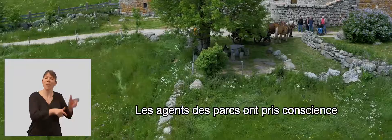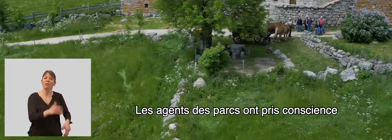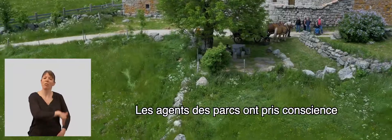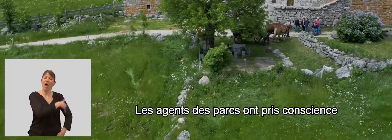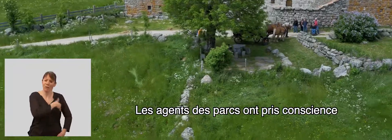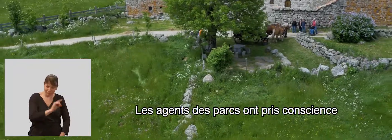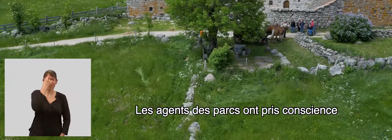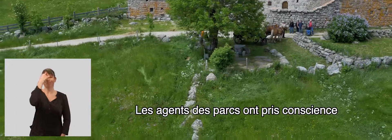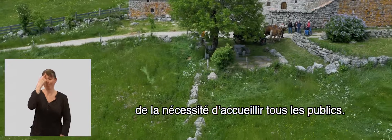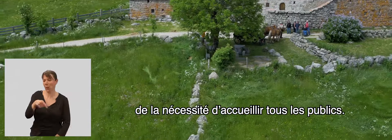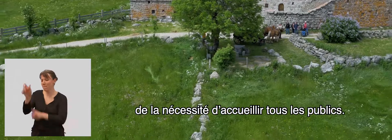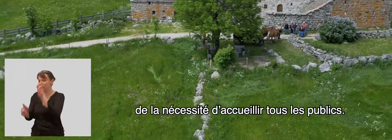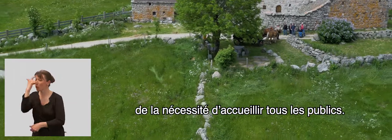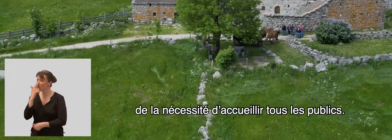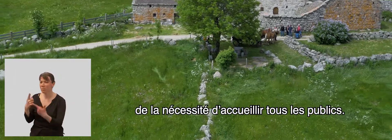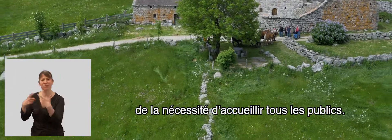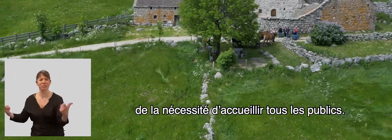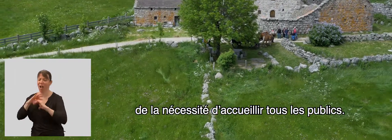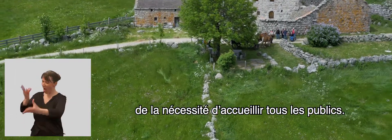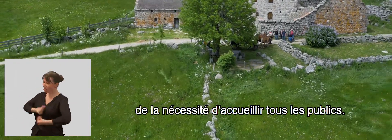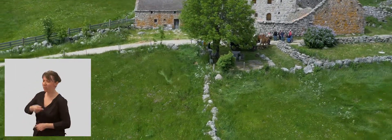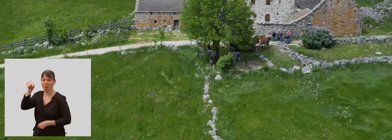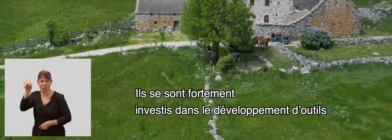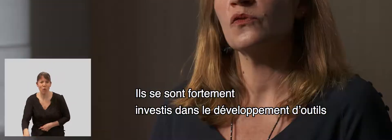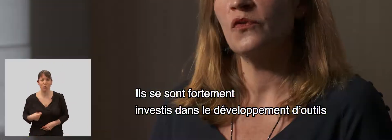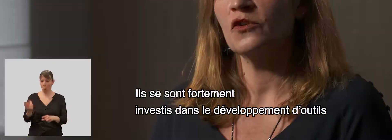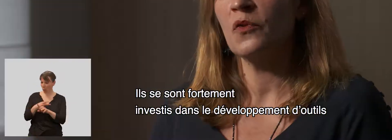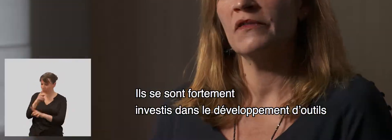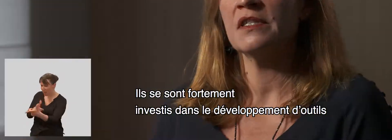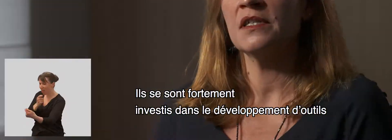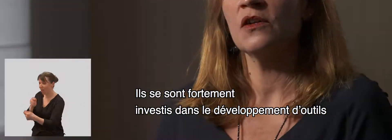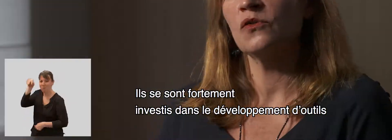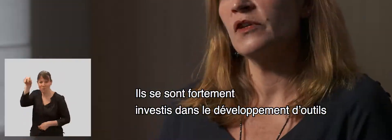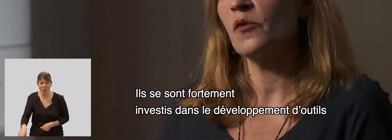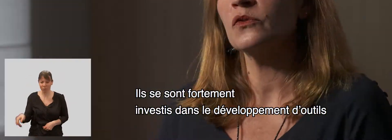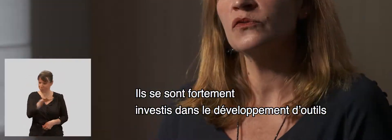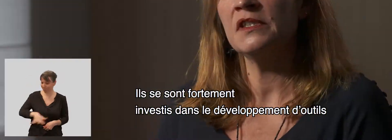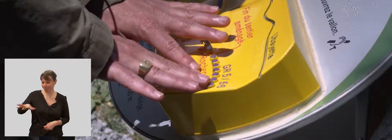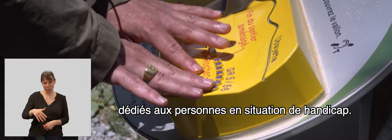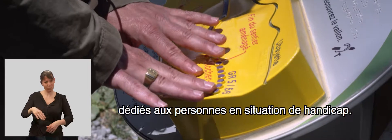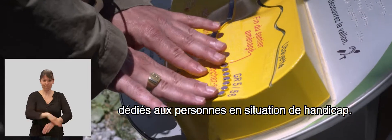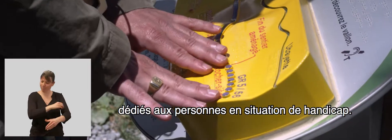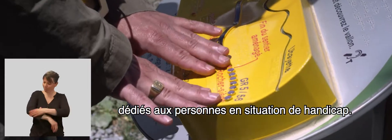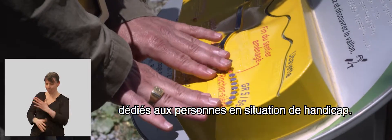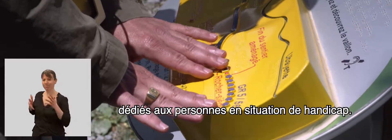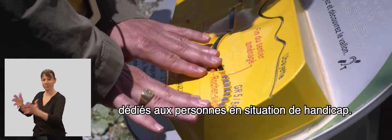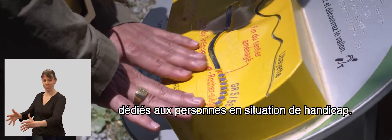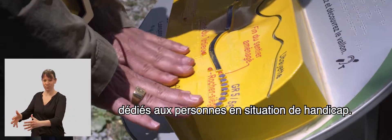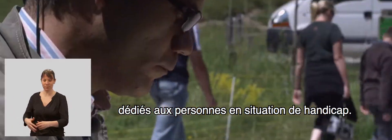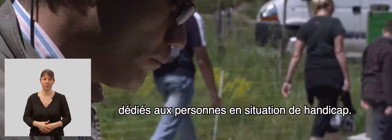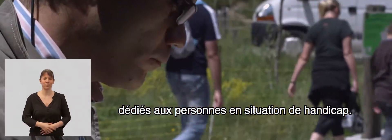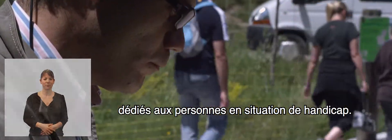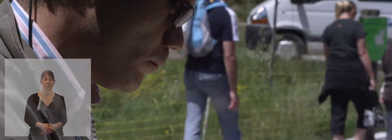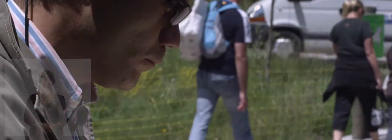Les agents des parcs ont pris conscience de la nécessité d'accueillir tous les publics et qui se sont fortement investis dans le développement d'outils dédiés aux personnes en situation